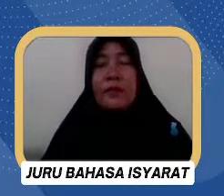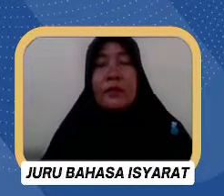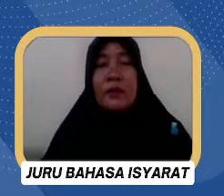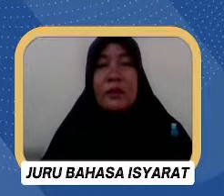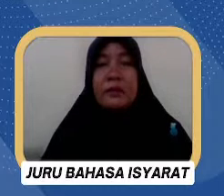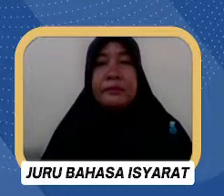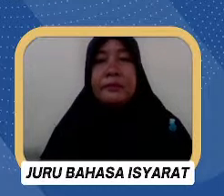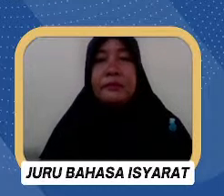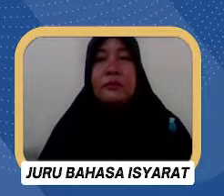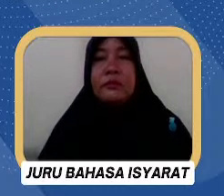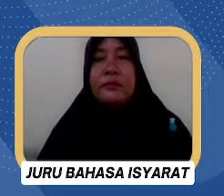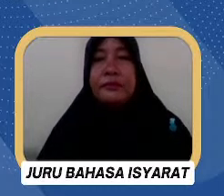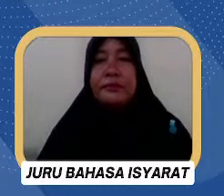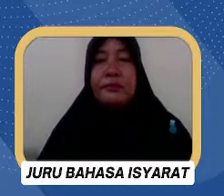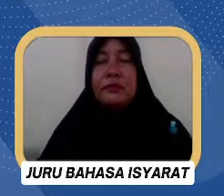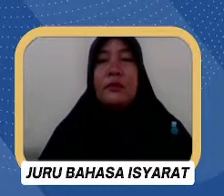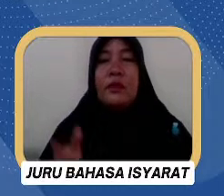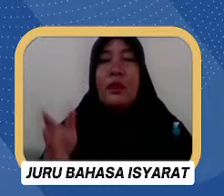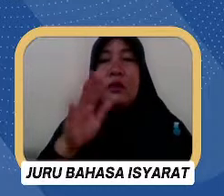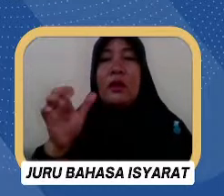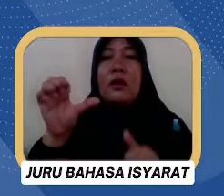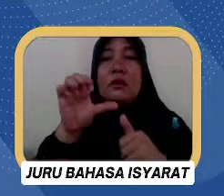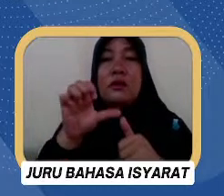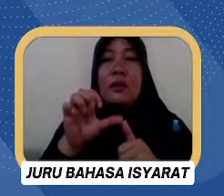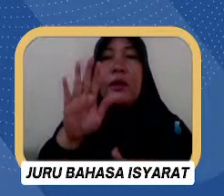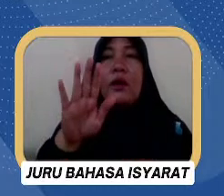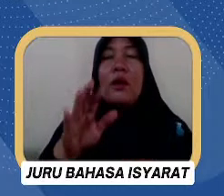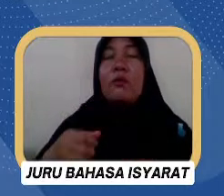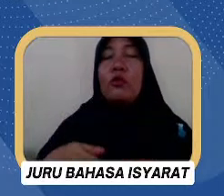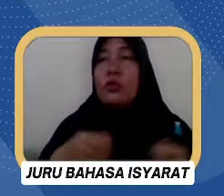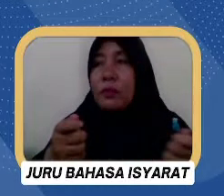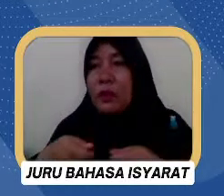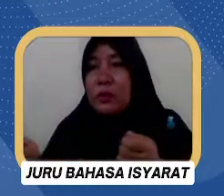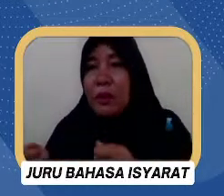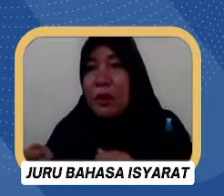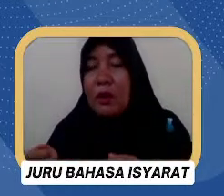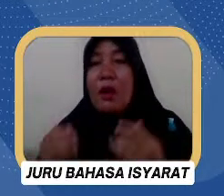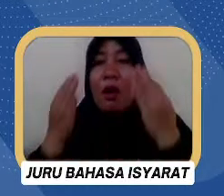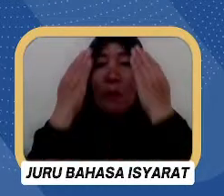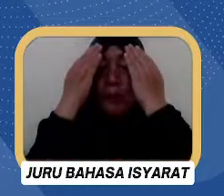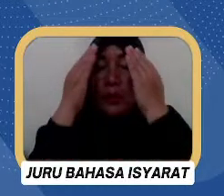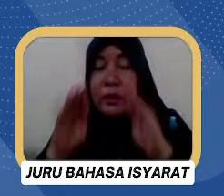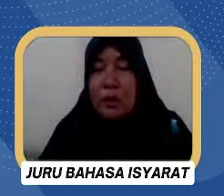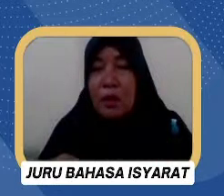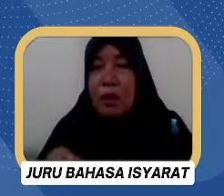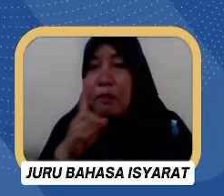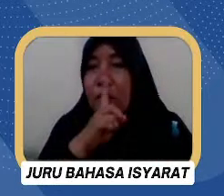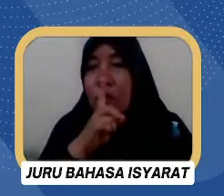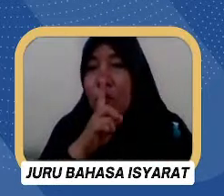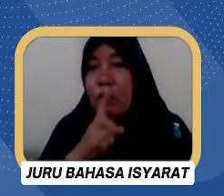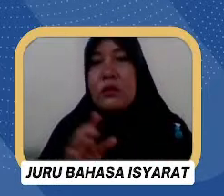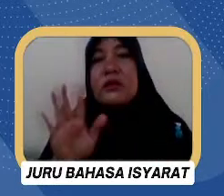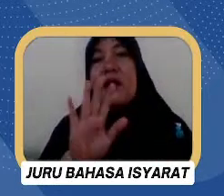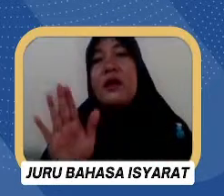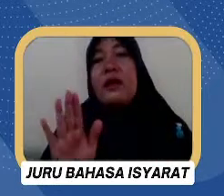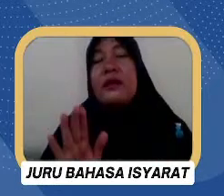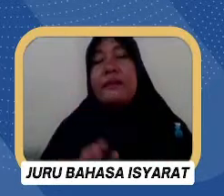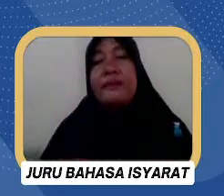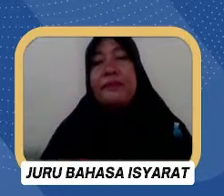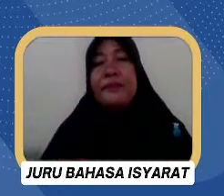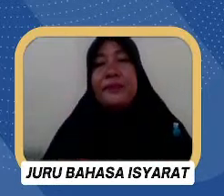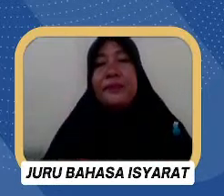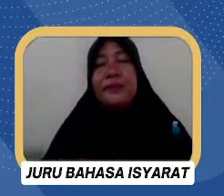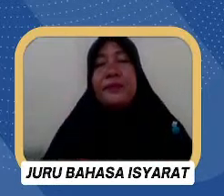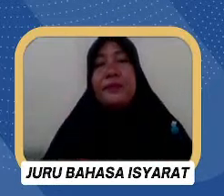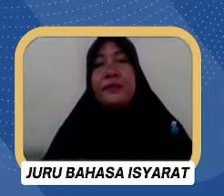sampai menyebarkan berita bohong atau hoax. Berita yang belum tentu bisa dipertanggungjawabkan kebenarannya. Maka